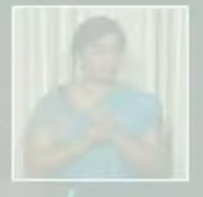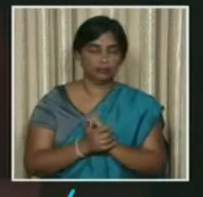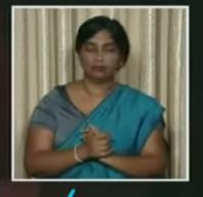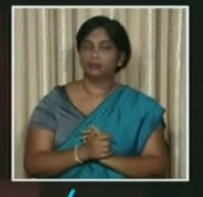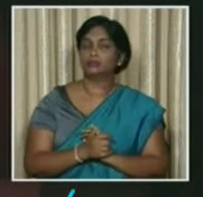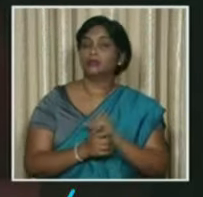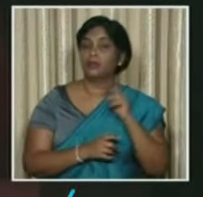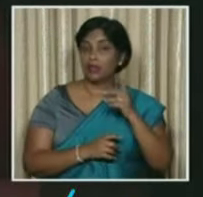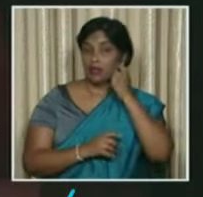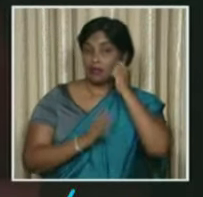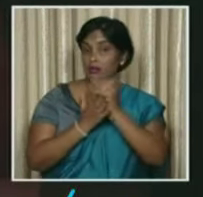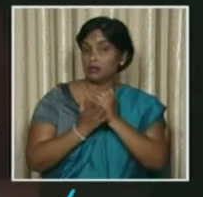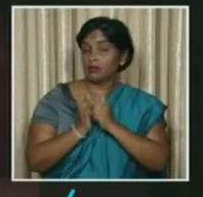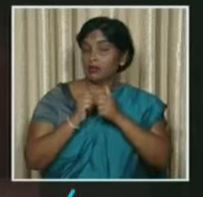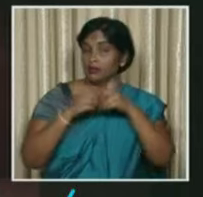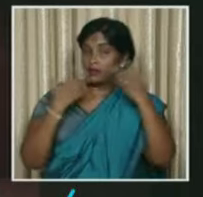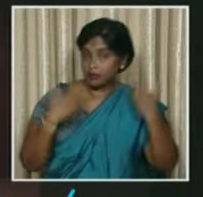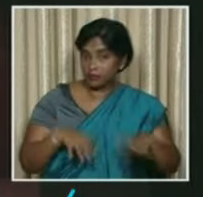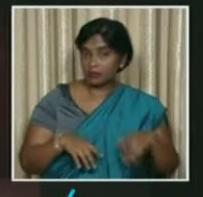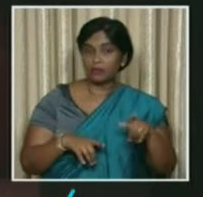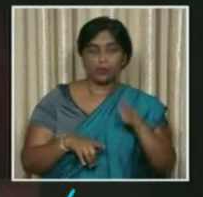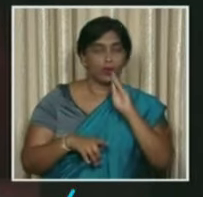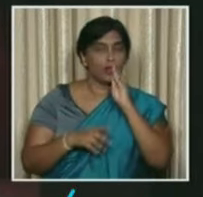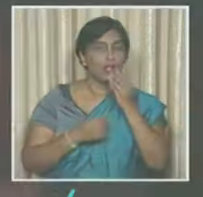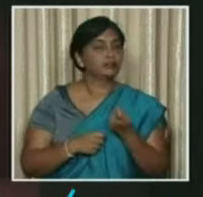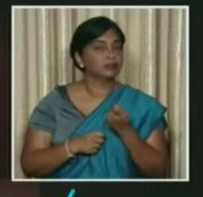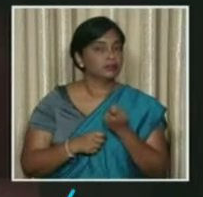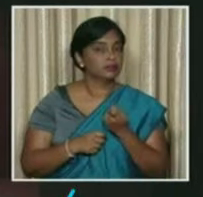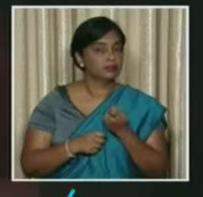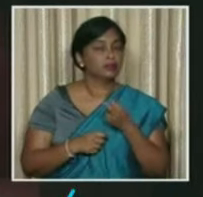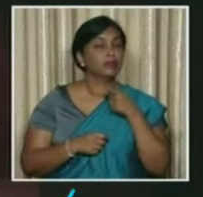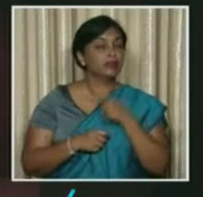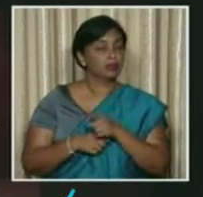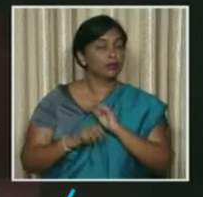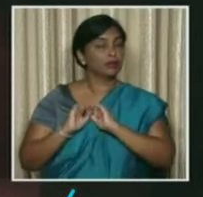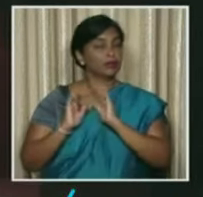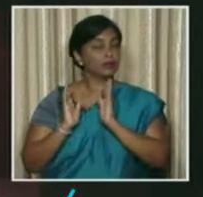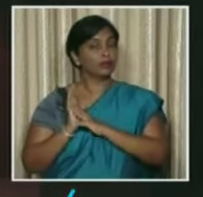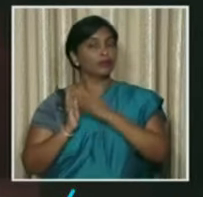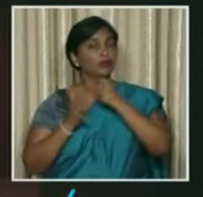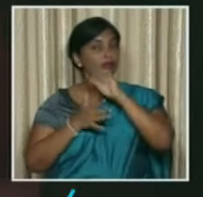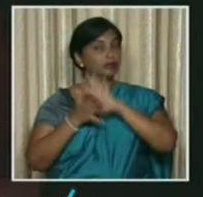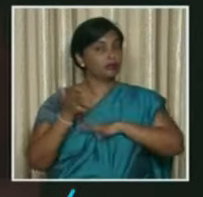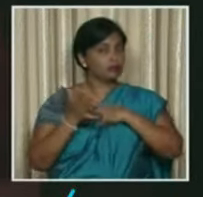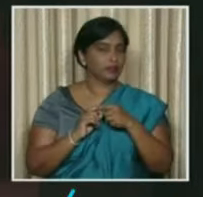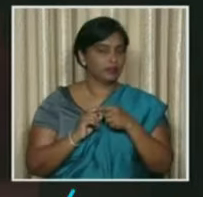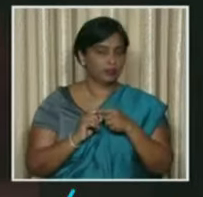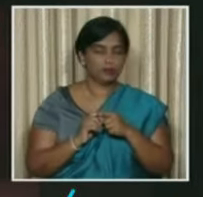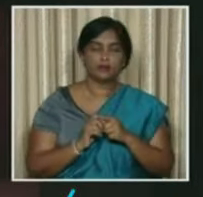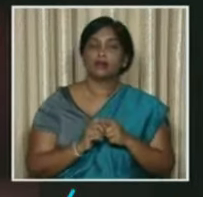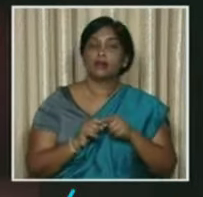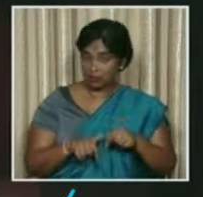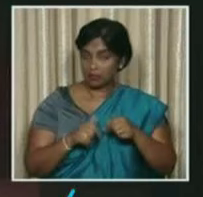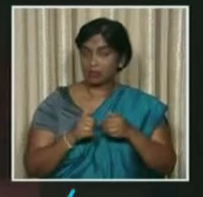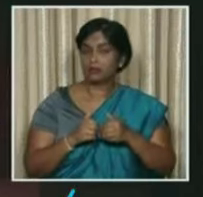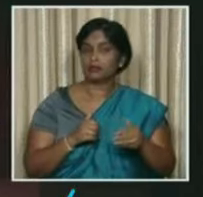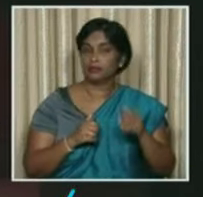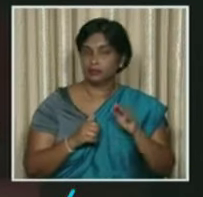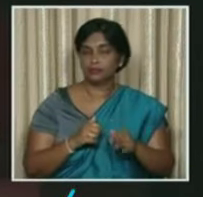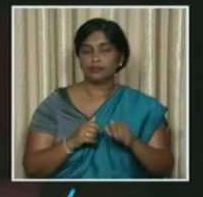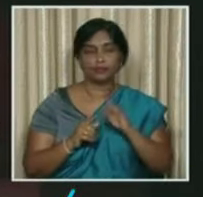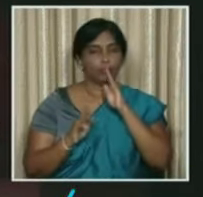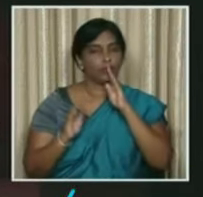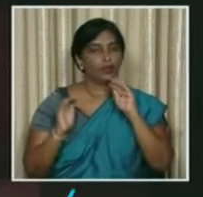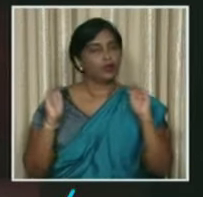Painatana, Yojana Avasan Kirimedi, Kopamana Mudalak Vayune, Air Samasta Ayave and Kopamana Pratishatya, Adavanavita,